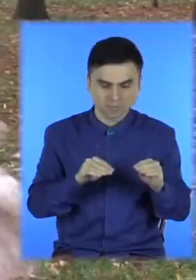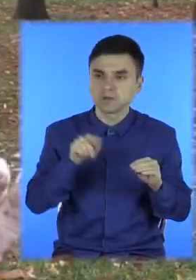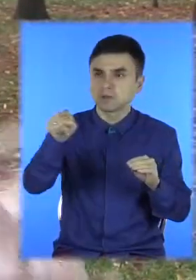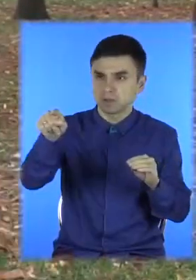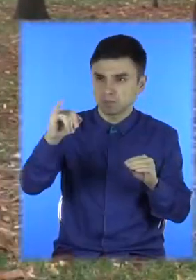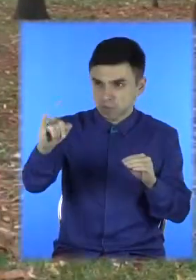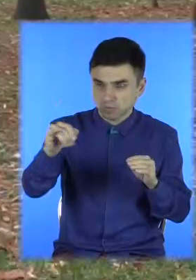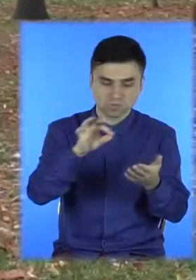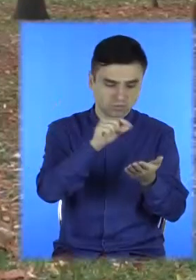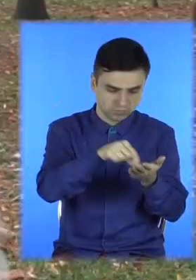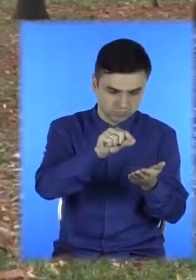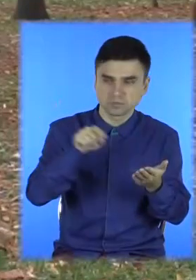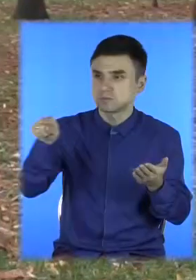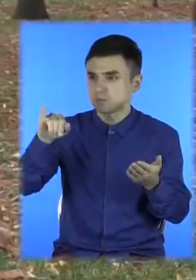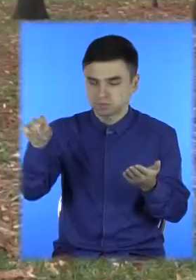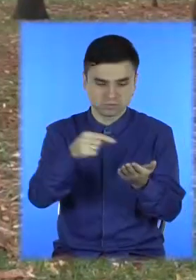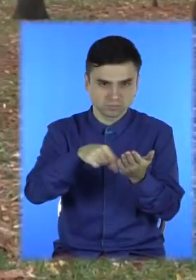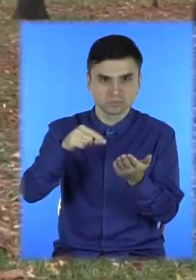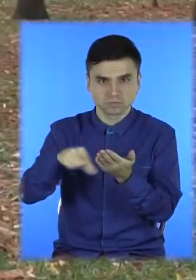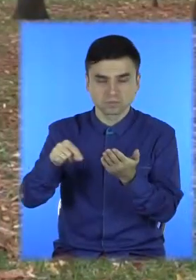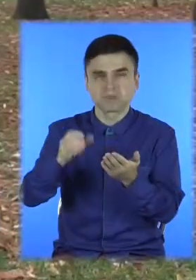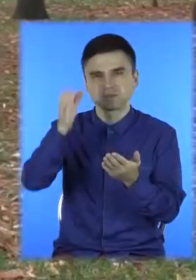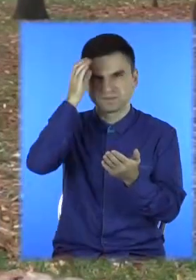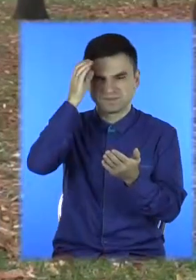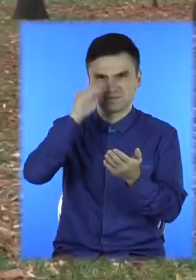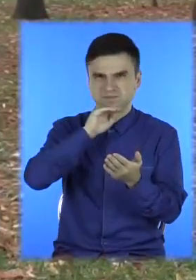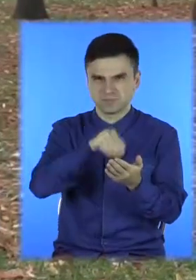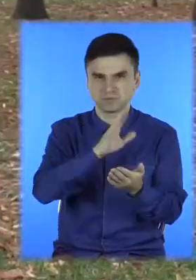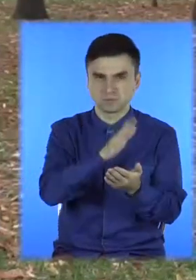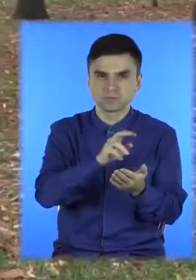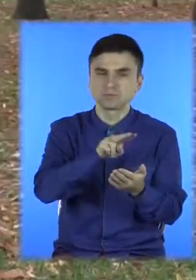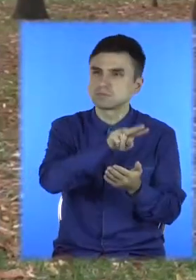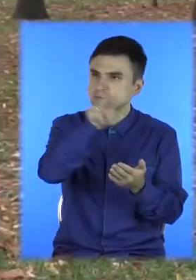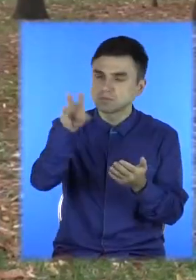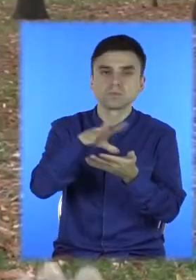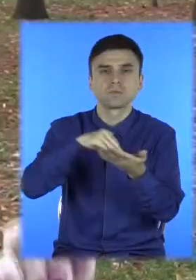вони непригодні для дальнейшей жизнедеятельности, мы их будем